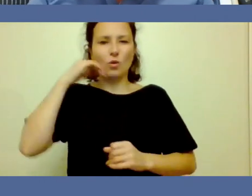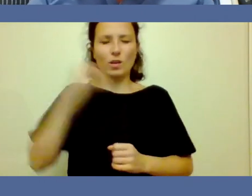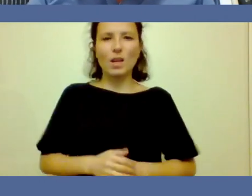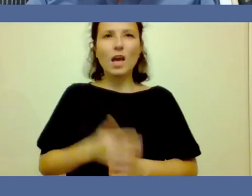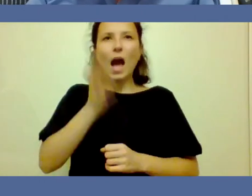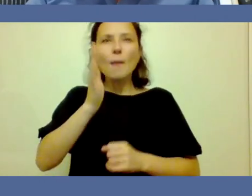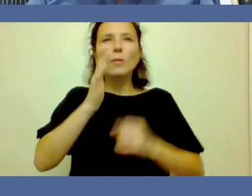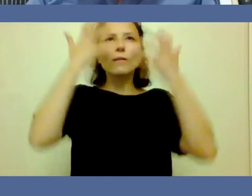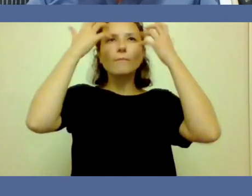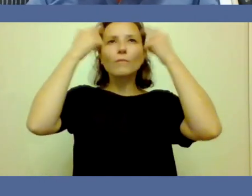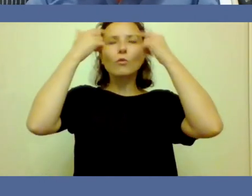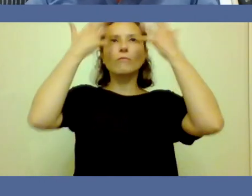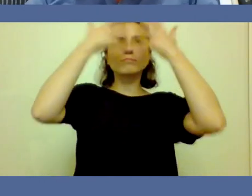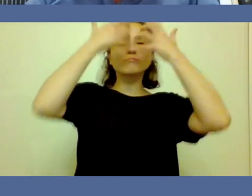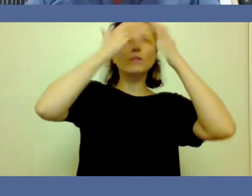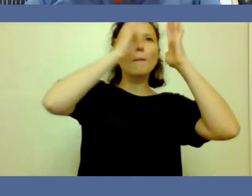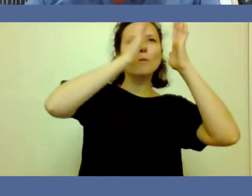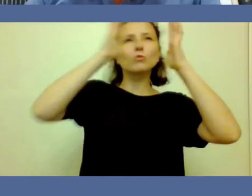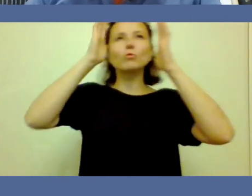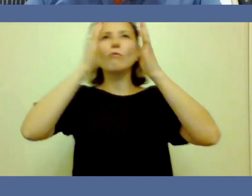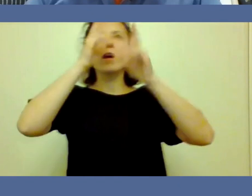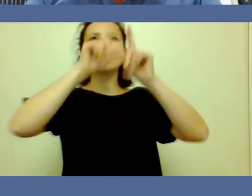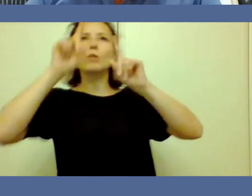porządkować. Większość wypada, wyrzuca się, czyści się to.